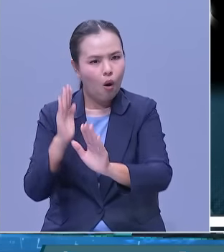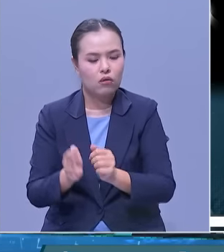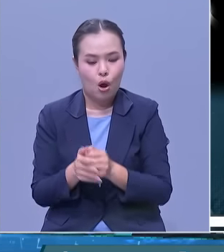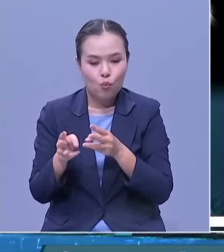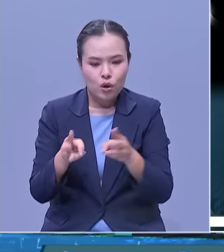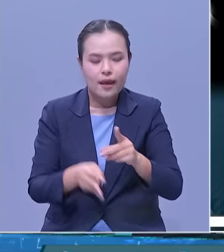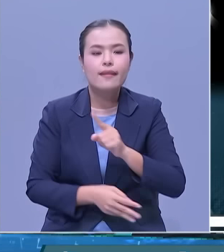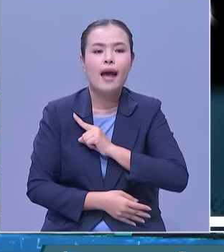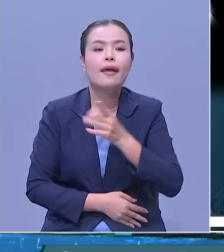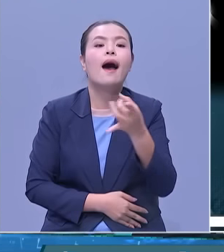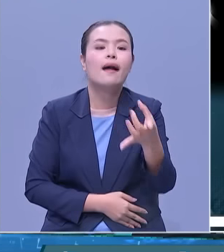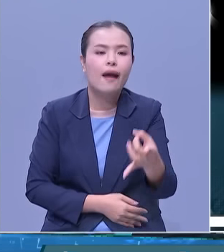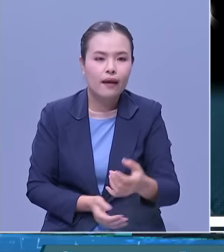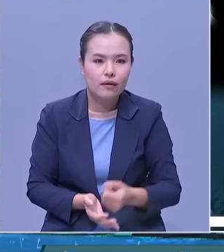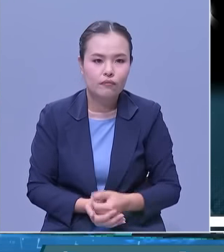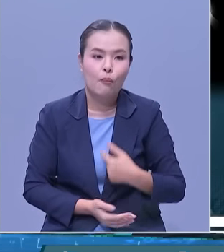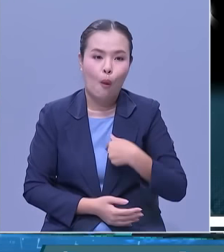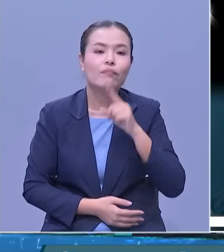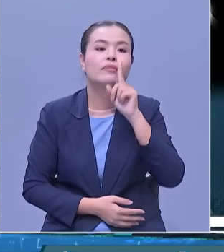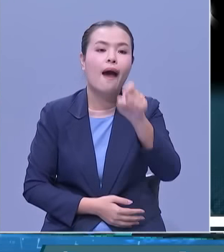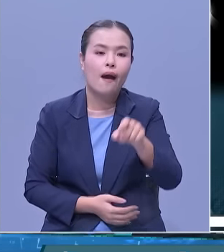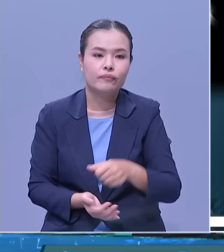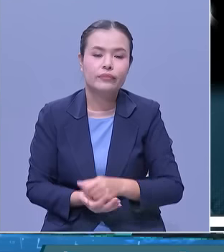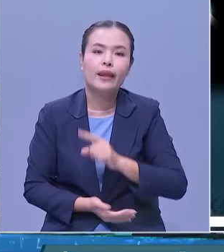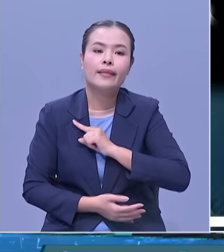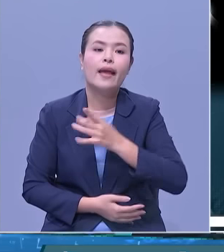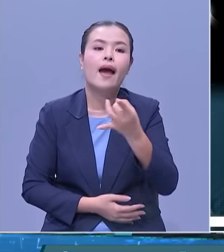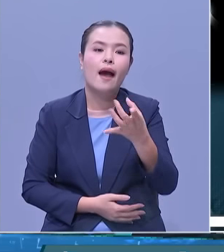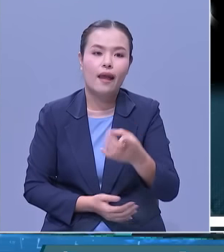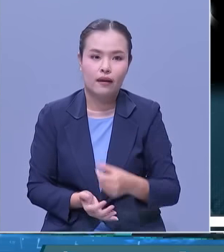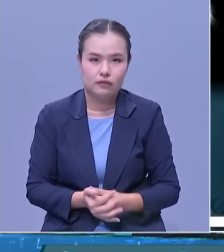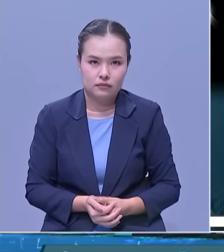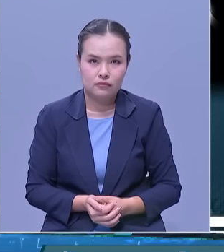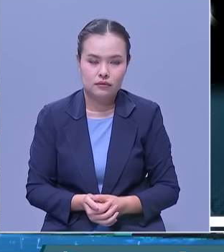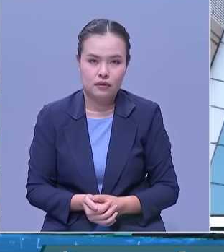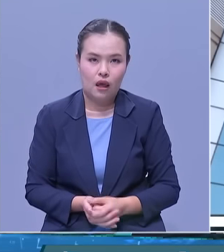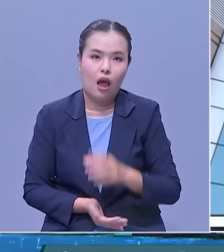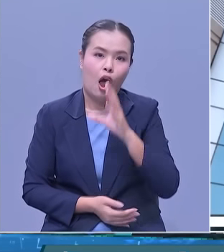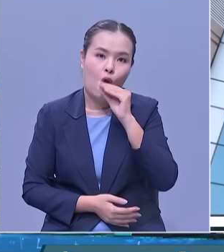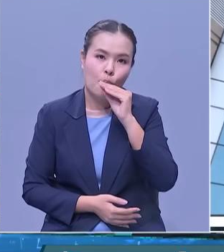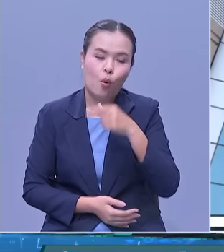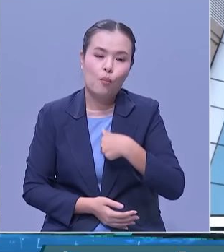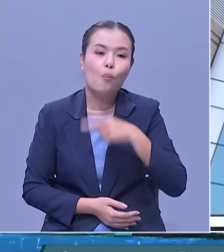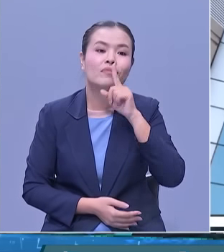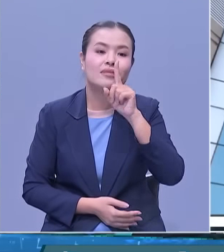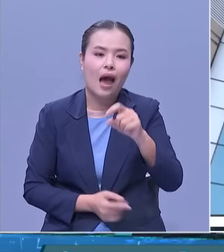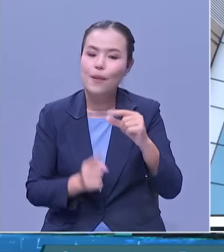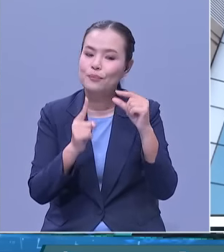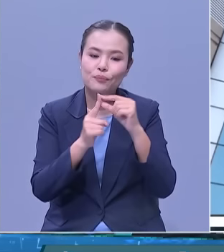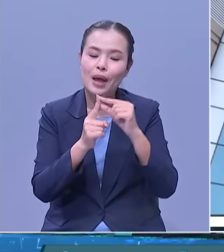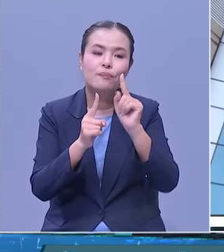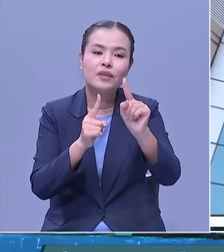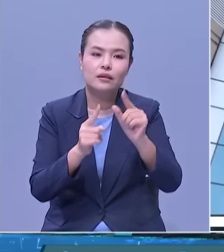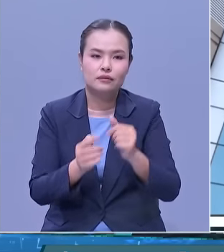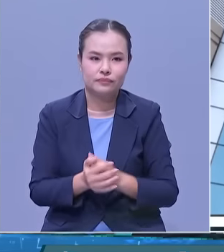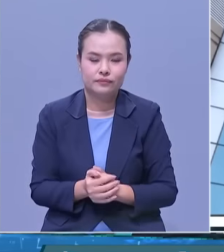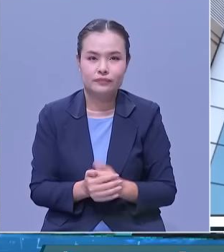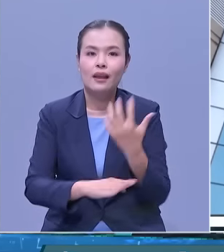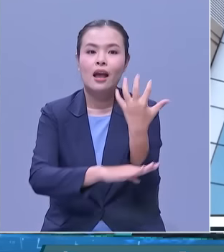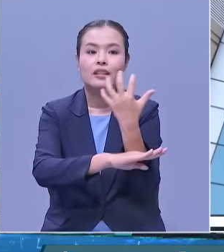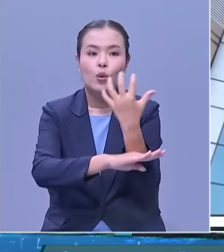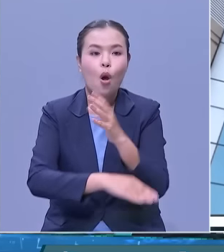มีหน้าที่อะไรผมถามไหม ครับ คุณมีหน้าที่อะไรแล้วคุณมาพูดบอกว่าผมถามคำหนึ่งผมพูดตอนออกอากาศ